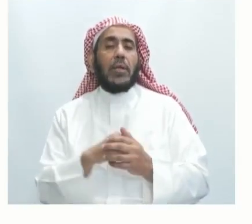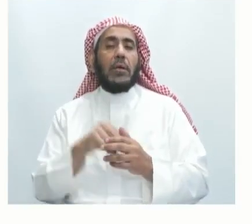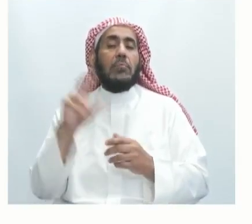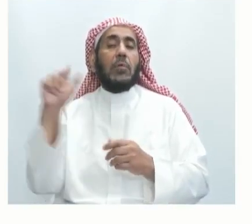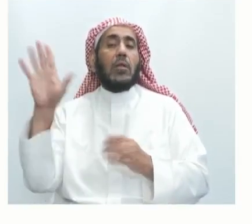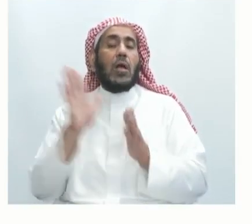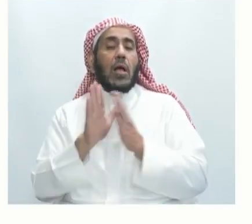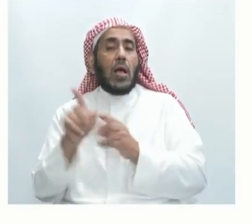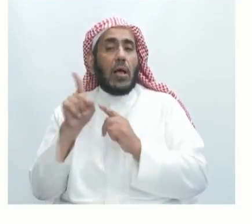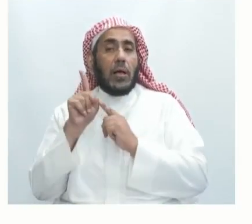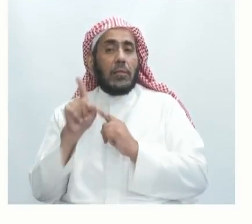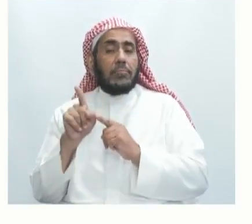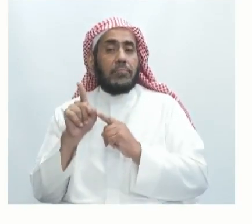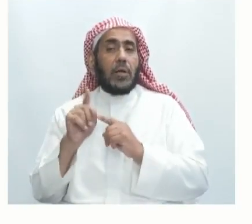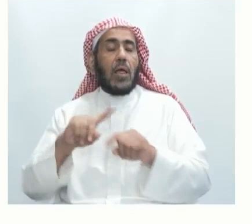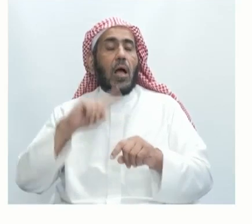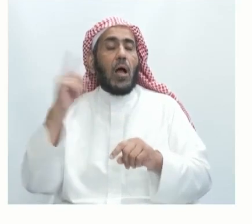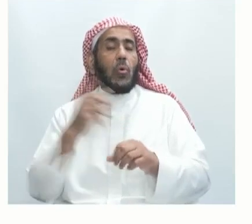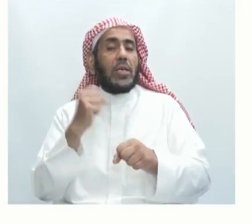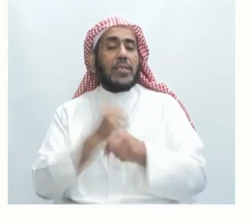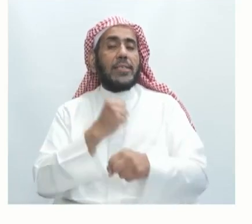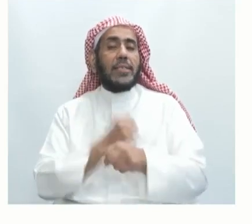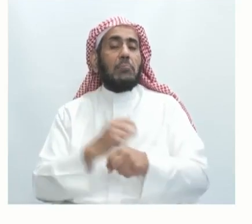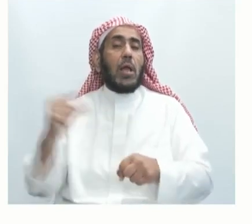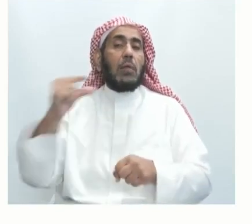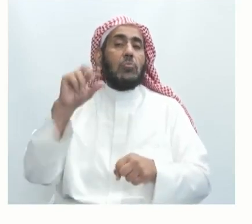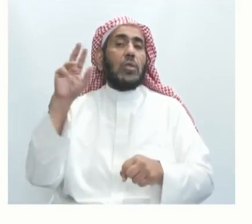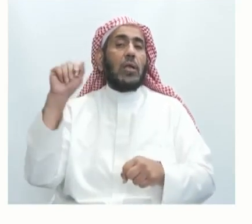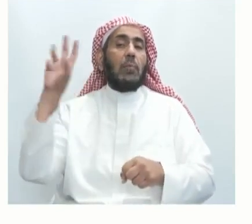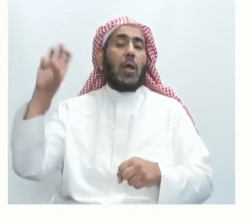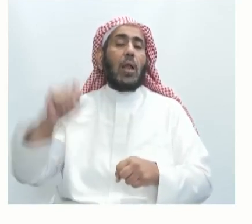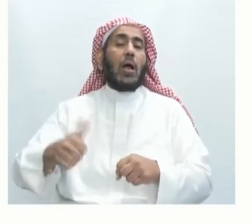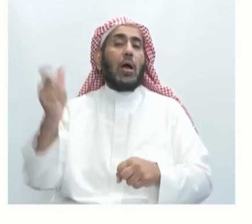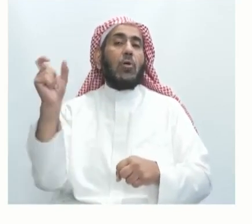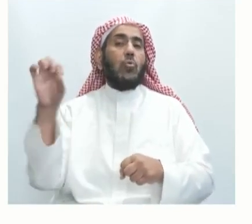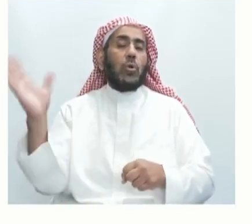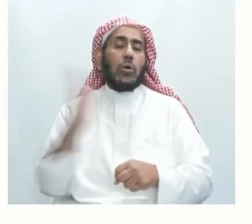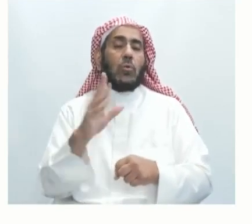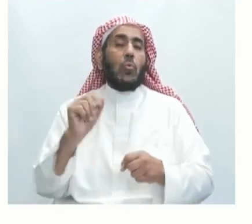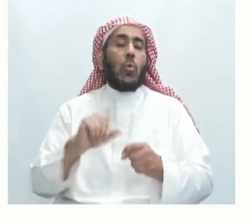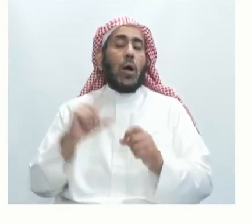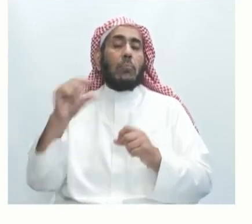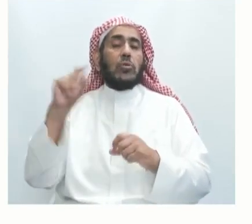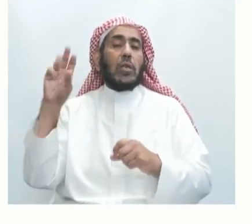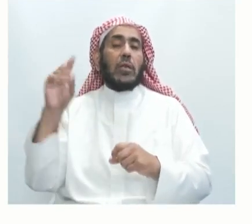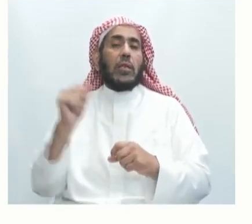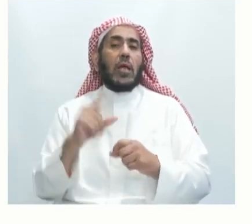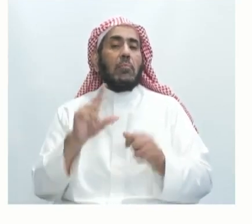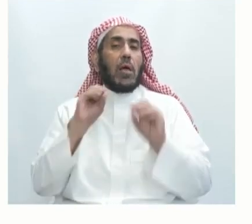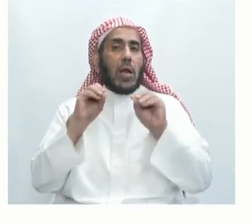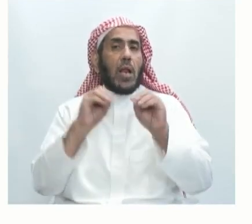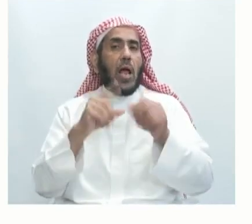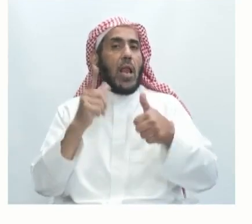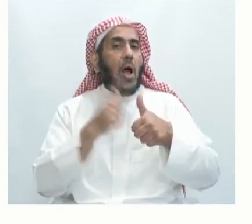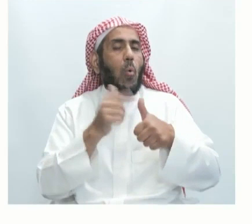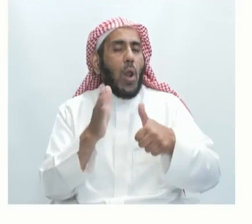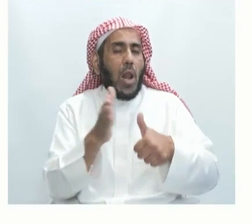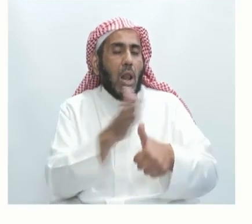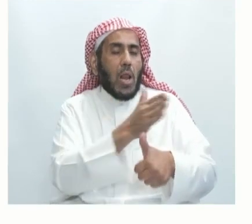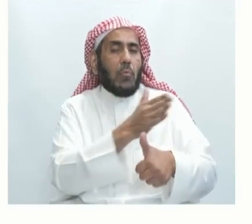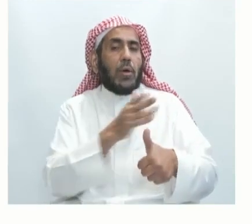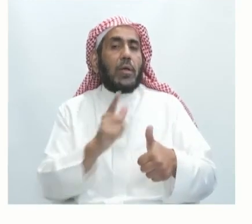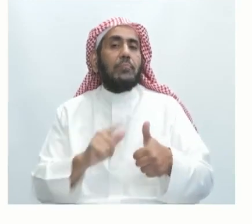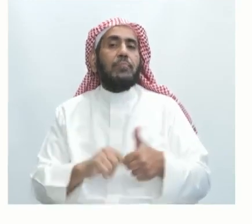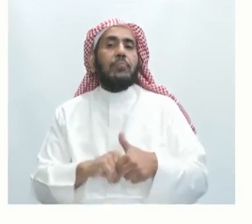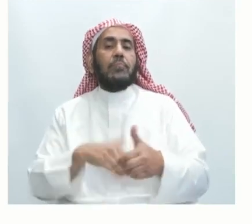فهذا هو حول استعمال مصطلح القانون ومصطلح النظام ذكرنا الان الوجه الاول منهما الوجه